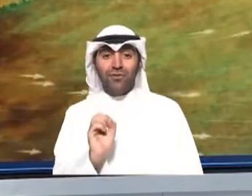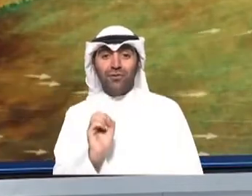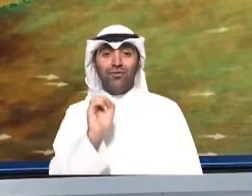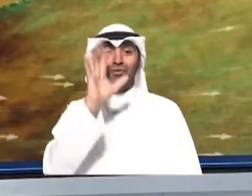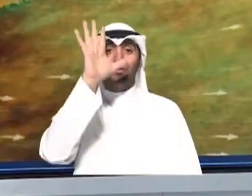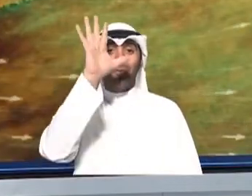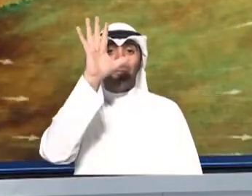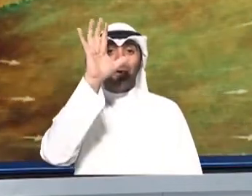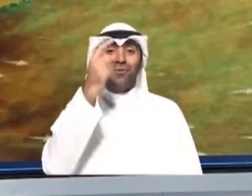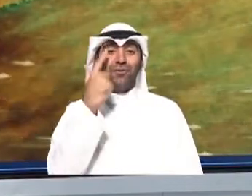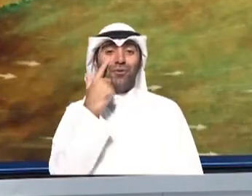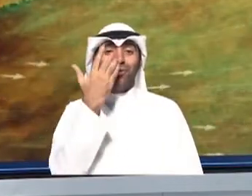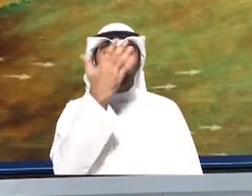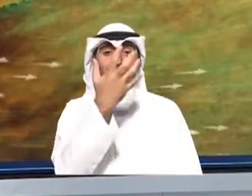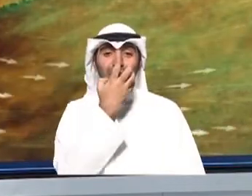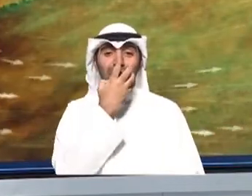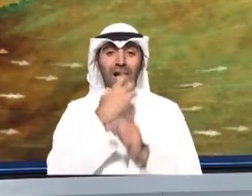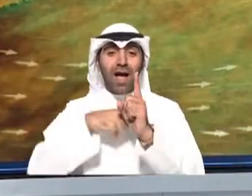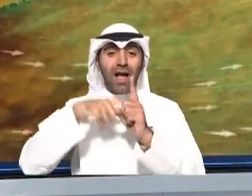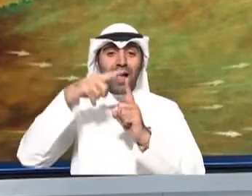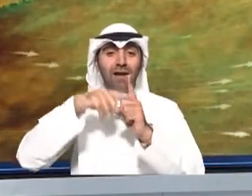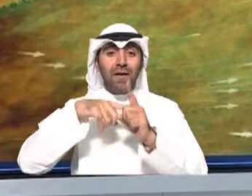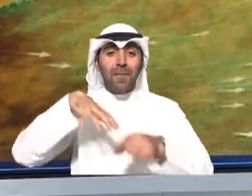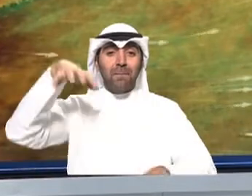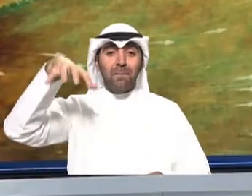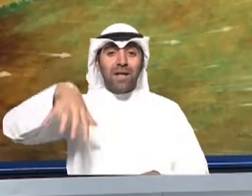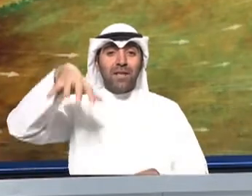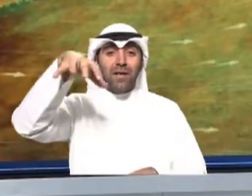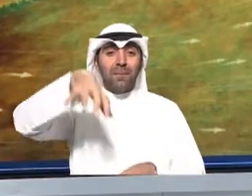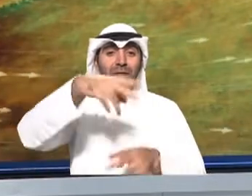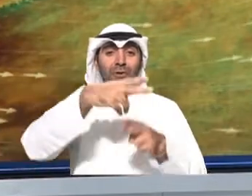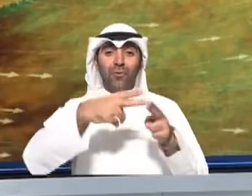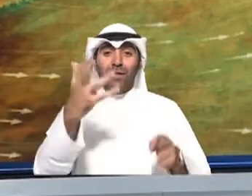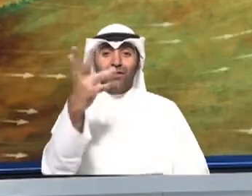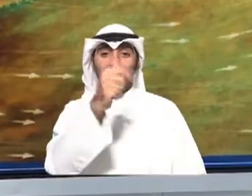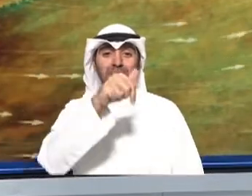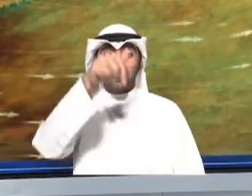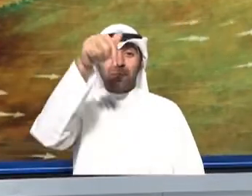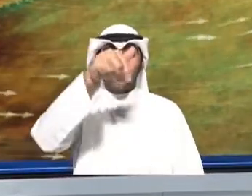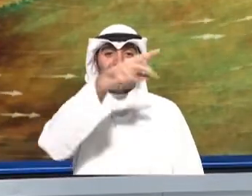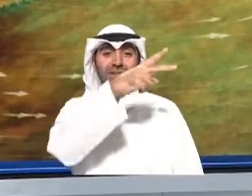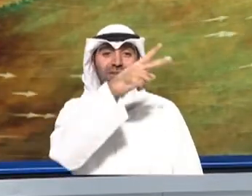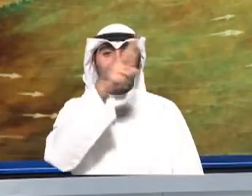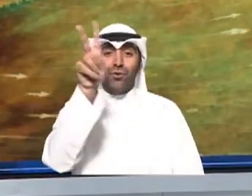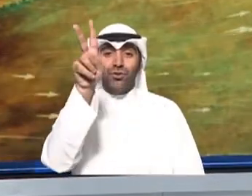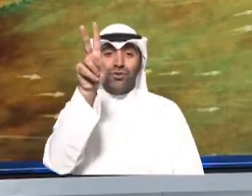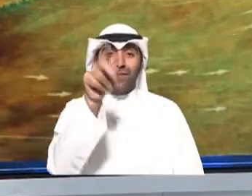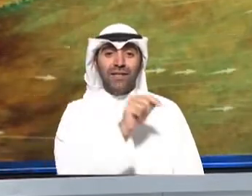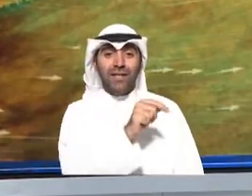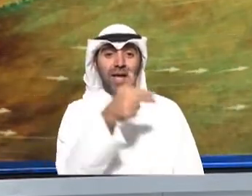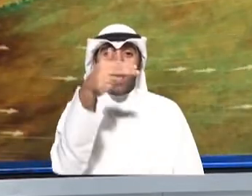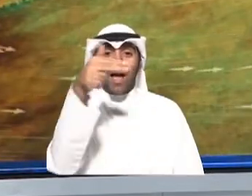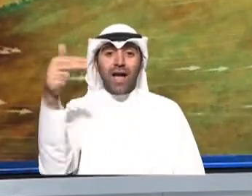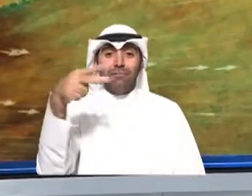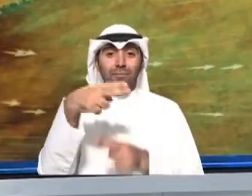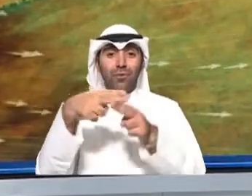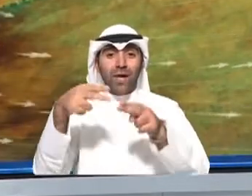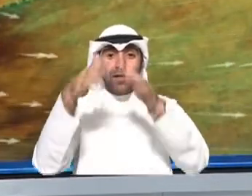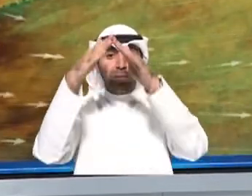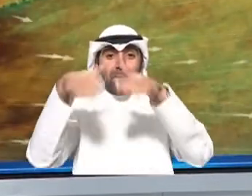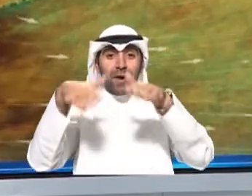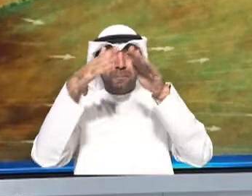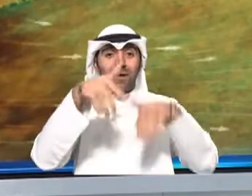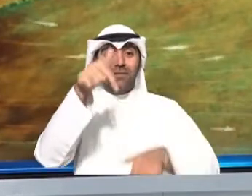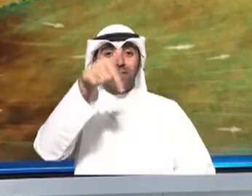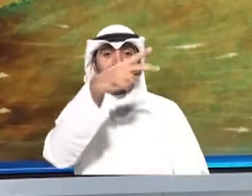المتوقعة في مختلف مناطق الكويت متفاوتة ما بين 26 درجة مئوية في المناطق الغربية وكذلك المناطق